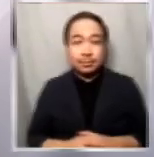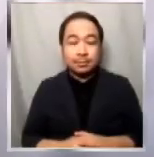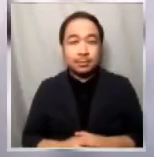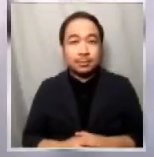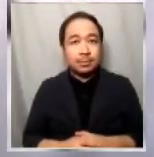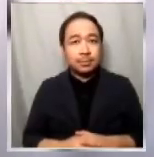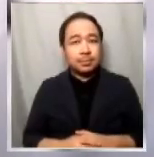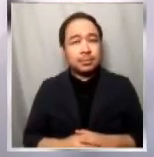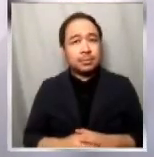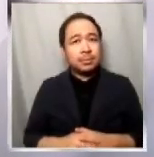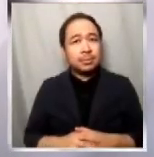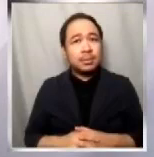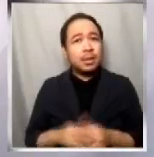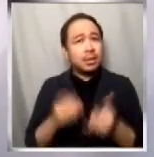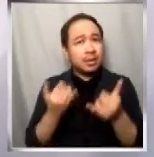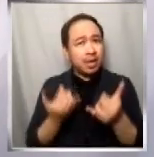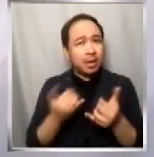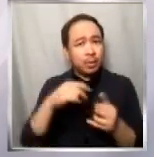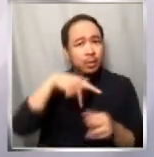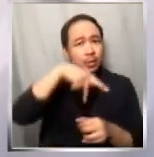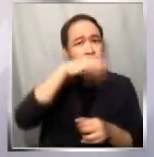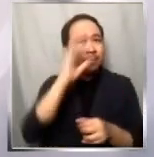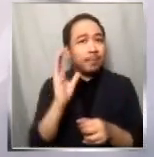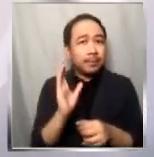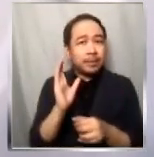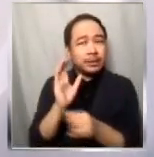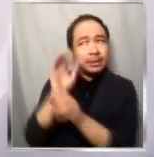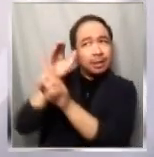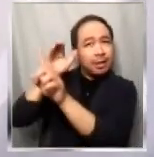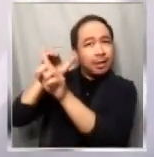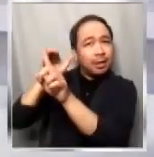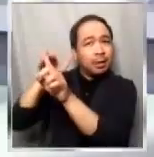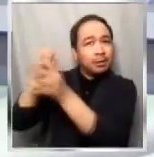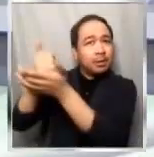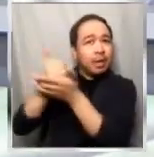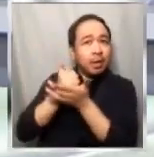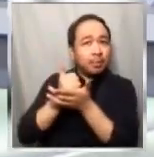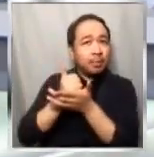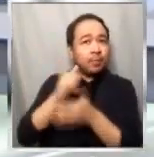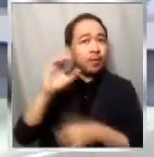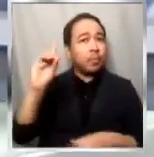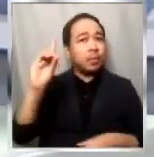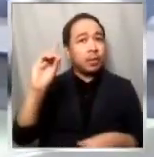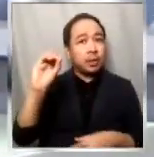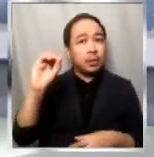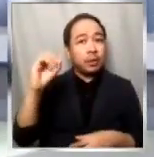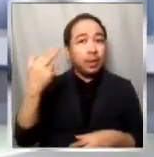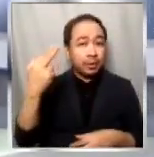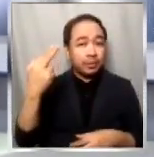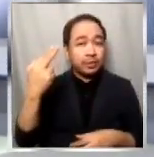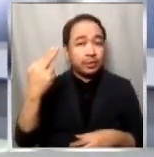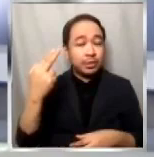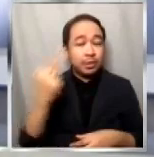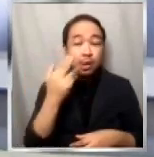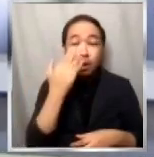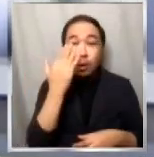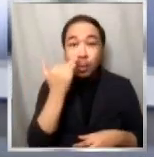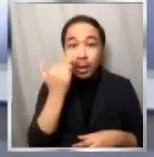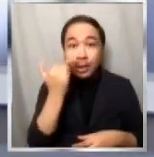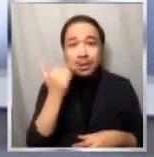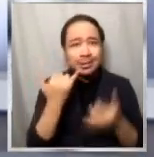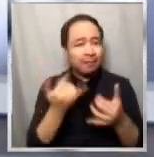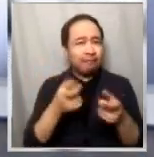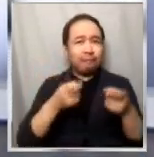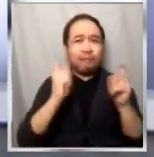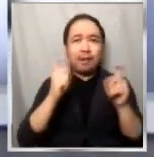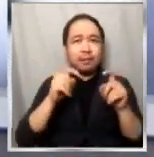Humihingi na ng tulong ang Pasay City sa Department of Health. Hindi na raw kasi pangkaraniwan ang bilis ng pagdami ng